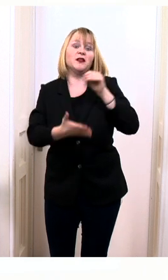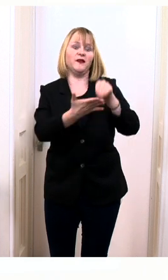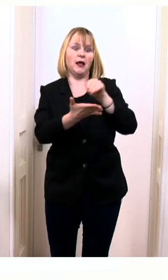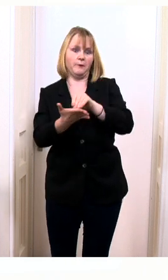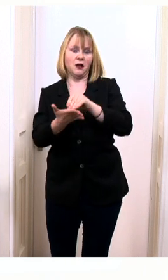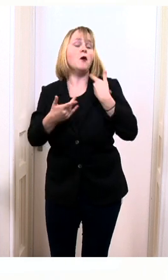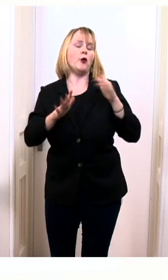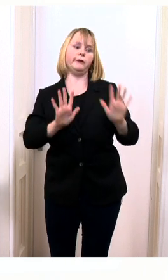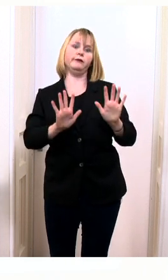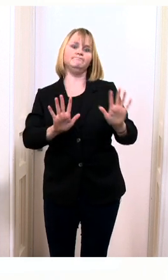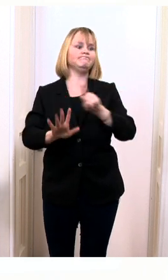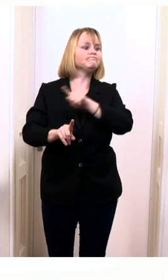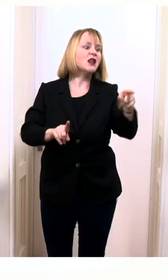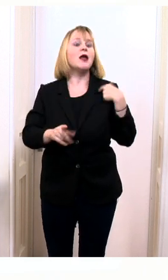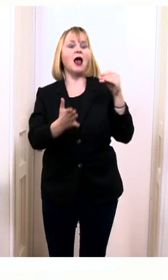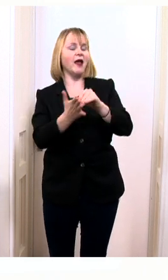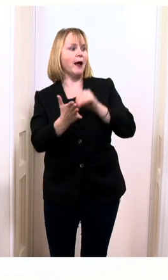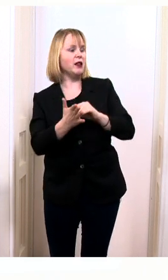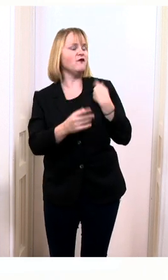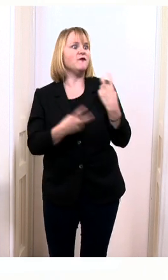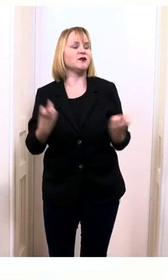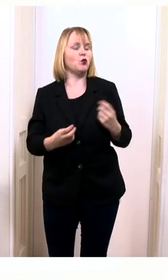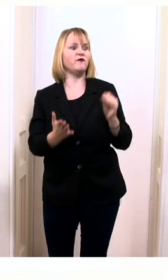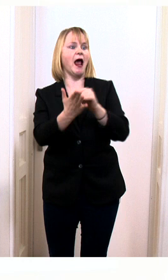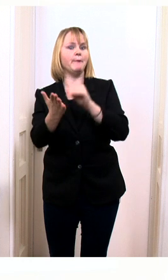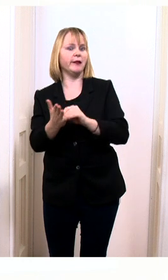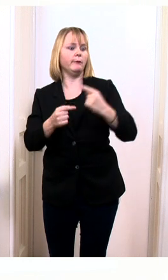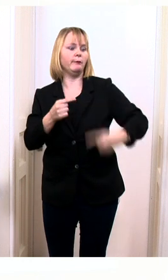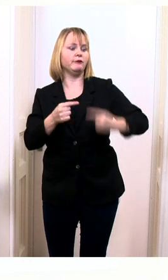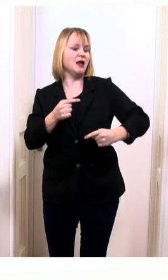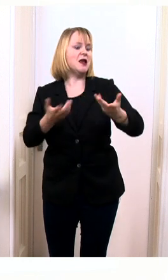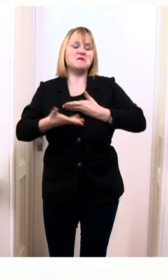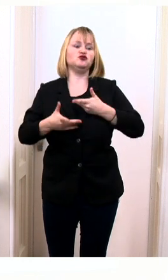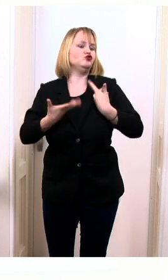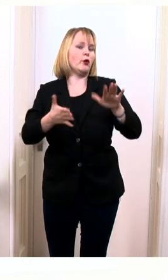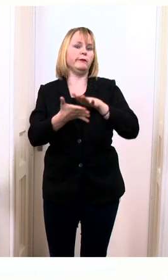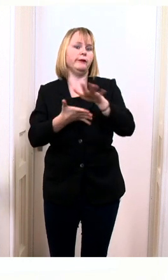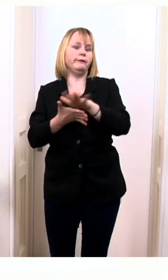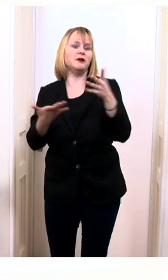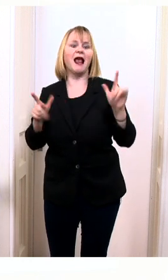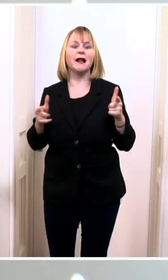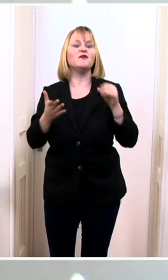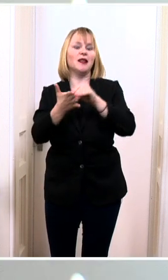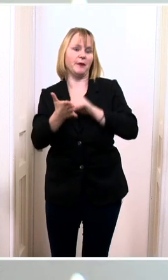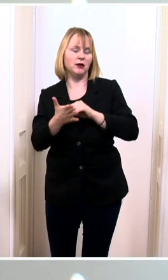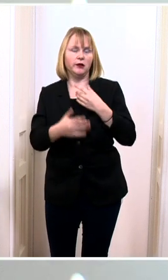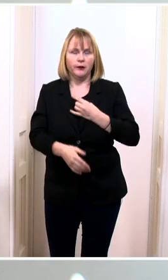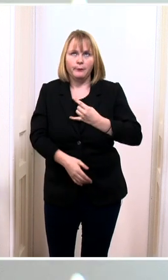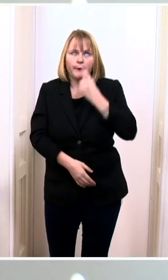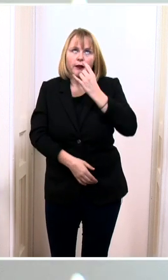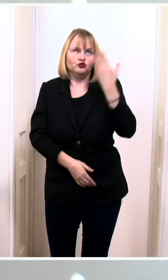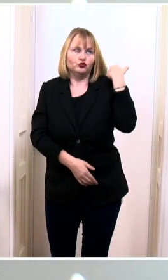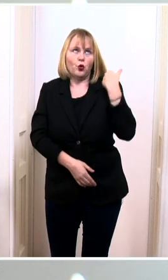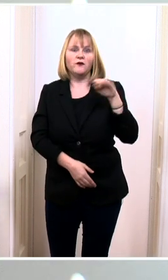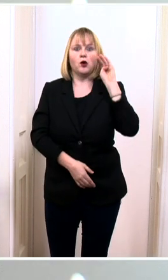jetzt anmelden können, dann versuchen sie sich anzumelden und es gibt keine Termine. Derartige Peinlichkeiten hat es mehr als genug